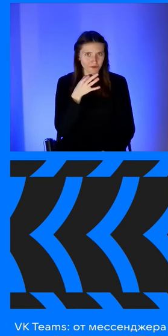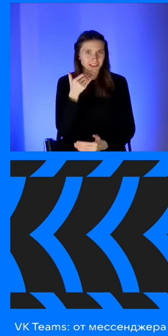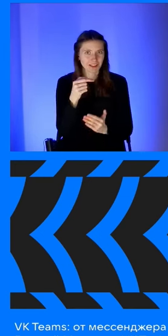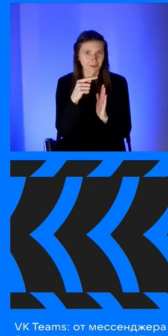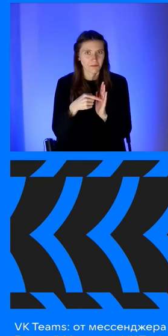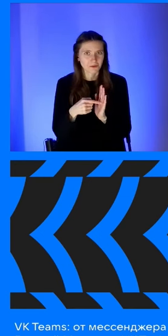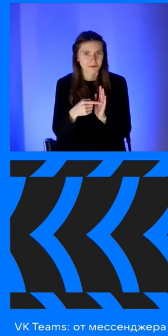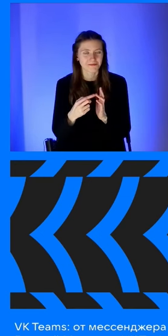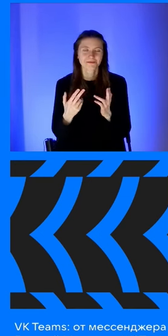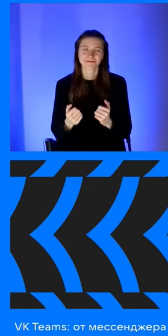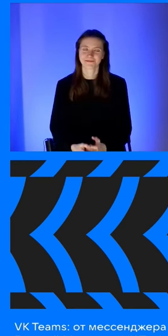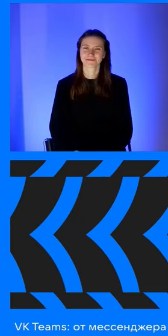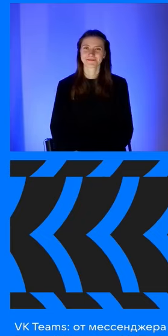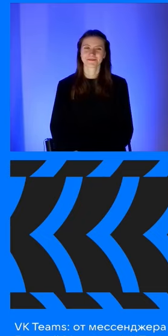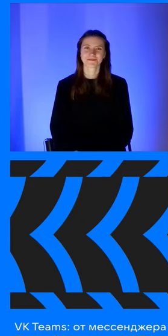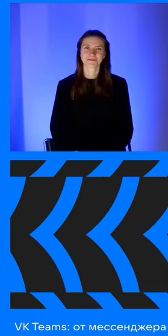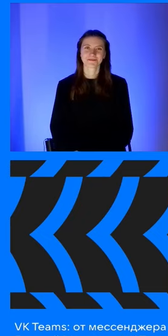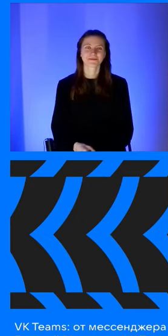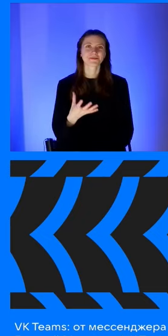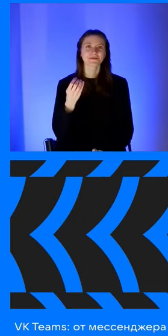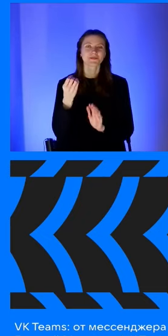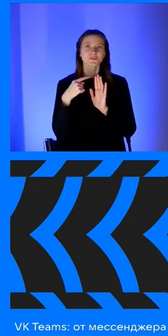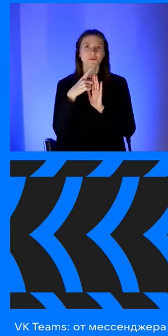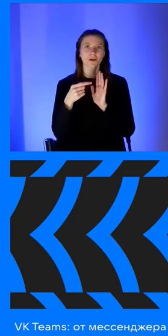подтверждает. Согласен. Еще вопросы?